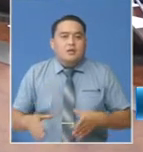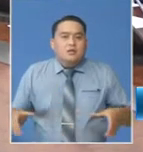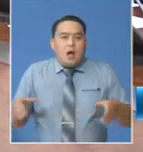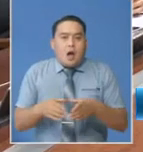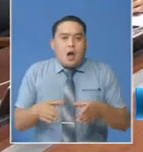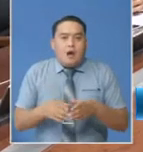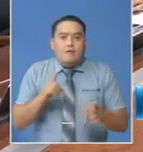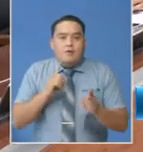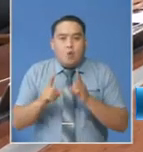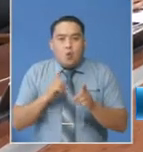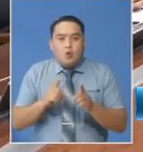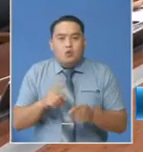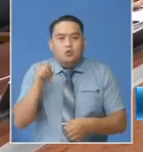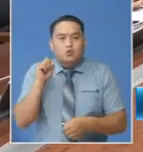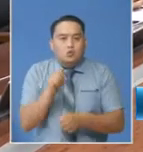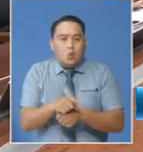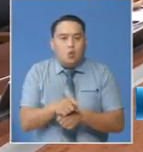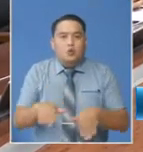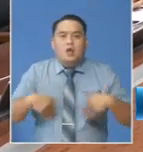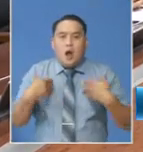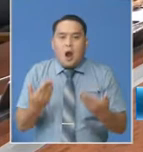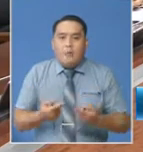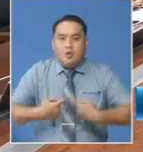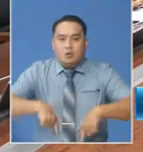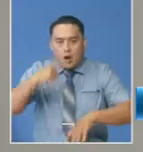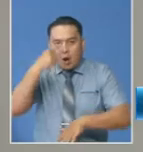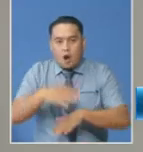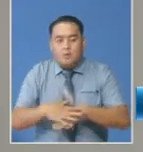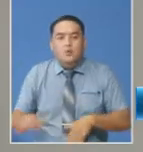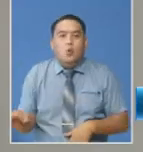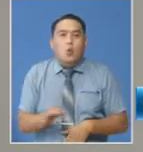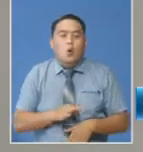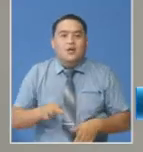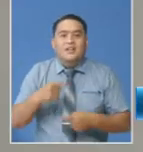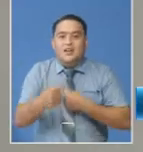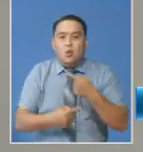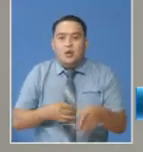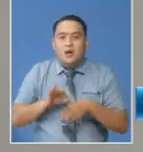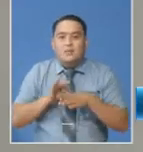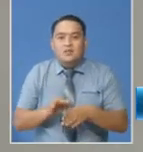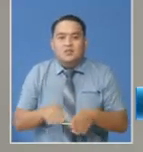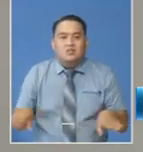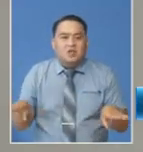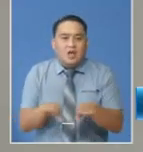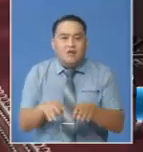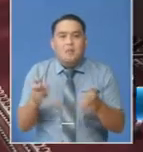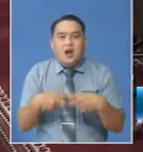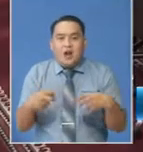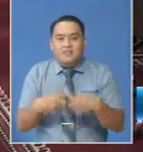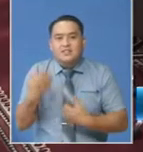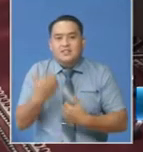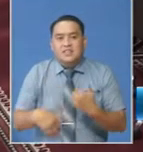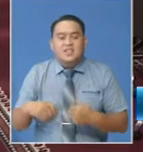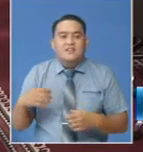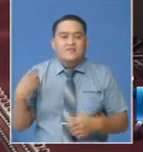Собравшийся кворум дал настоятельные рекомендации руководителю аппарата акимата области регулярно проводить соответствующие проверки среди